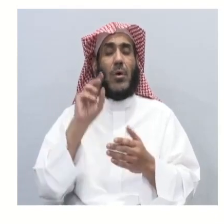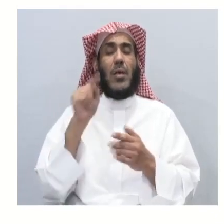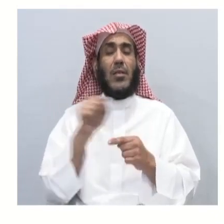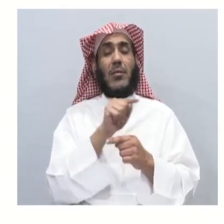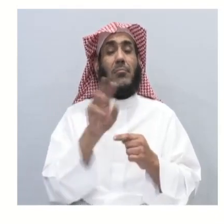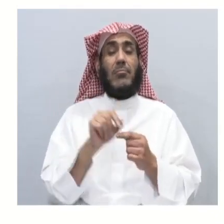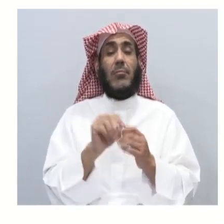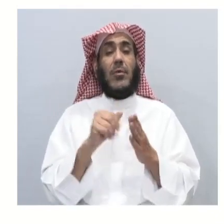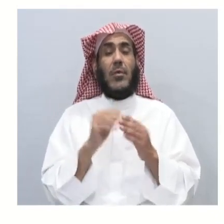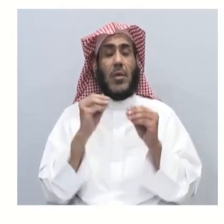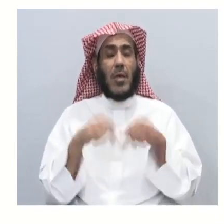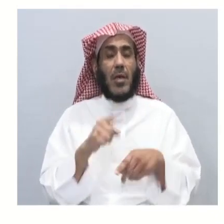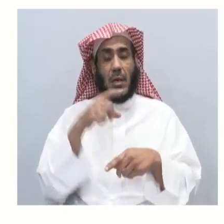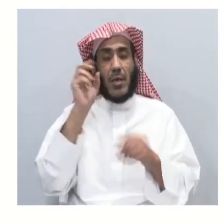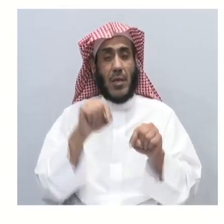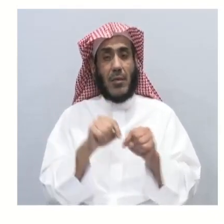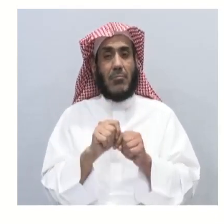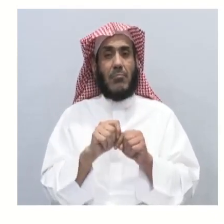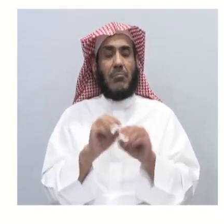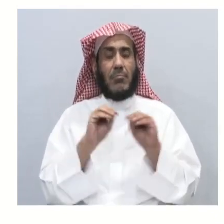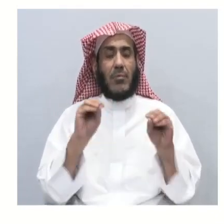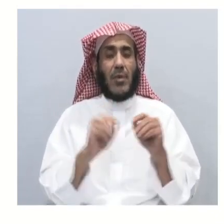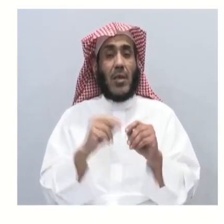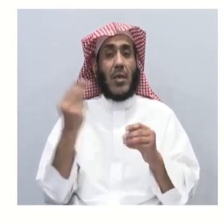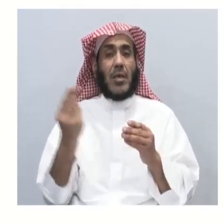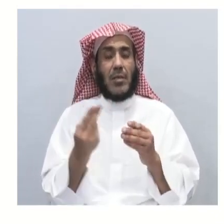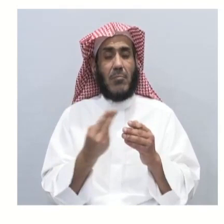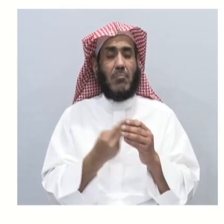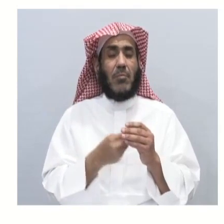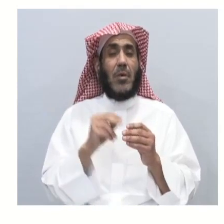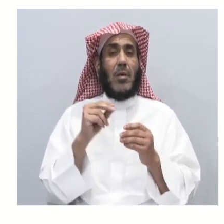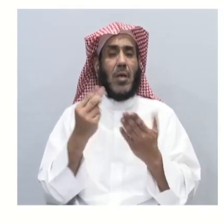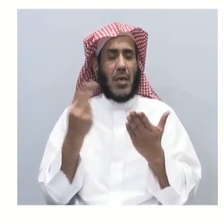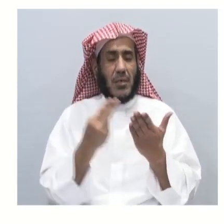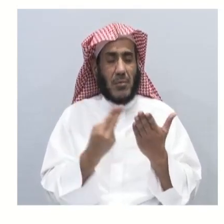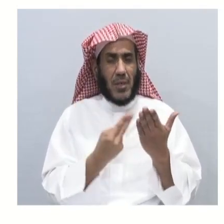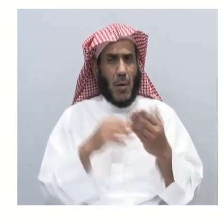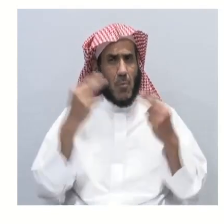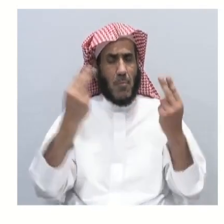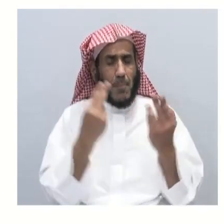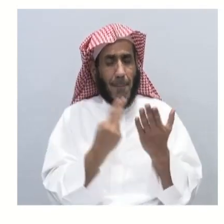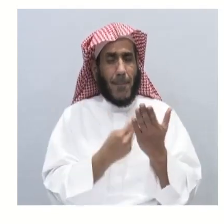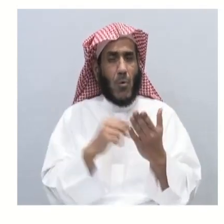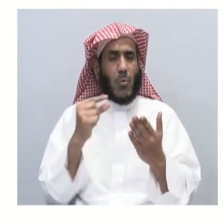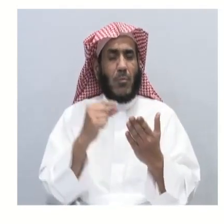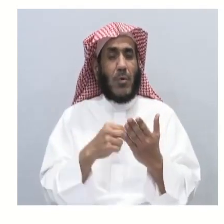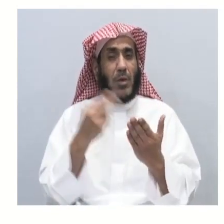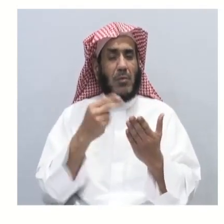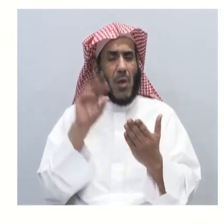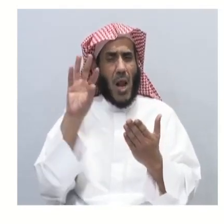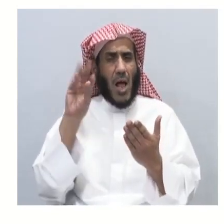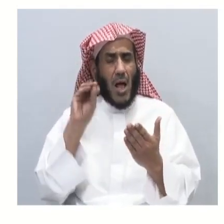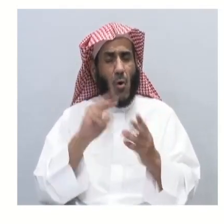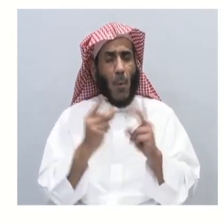السطر. إذن تعرفنا على الرسم الكتابي، رسم الكلمات أو رسم الهاء